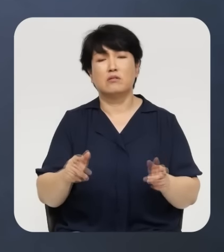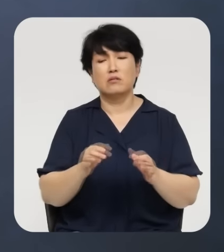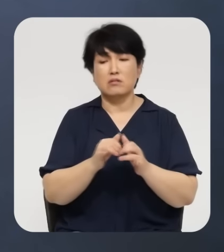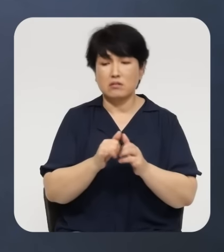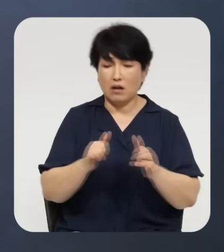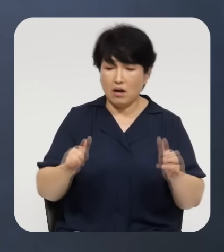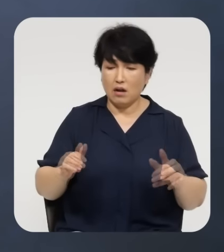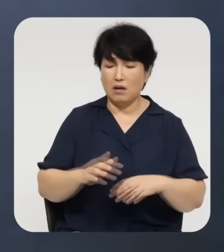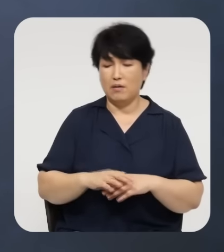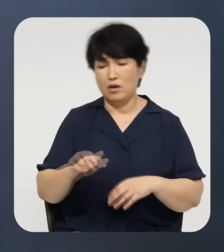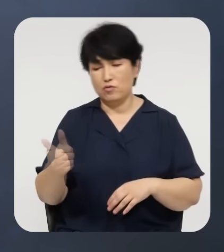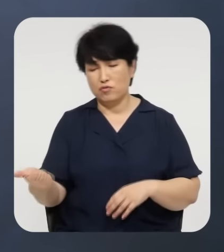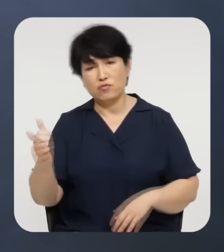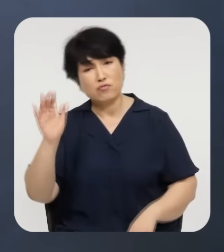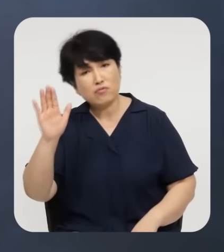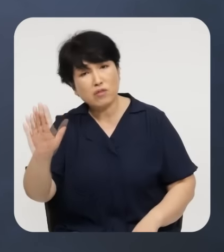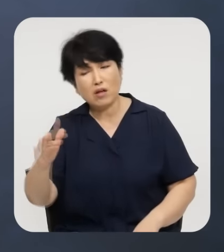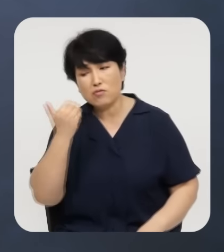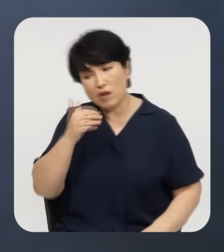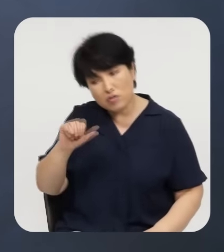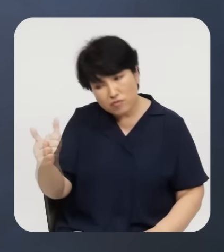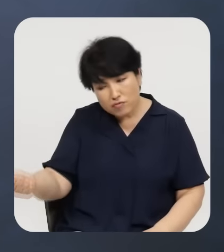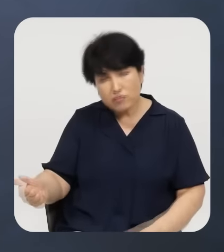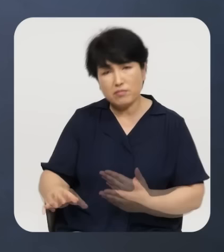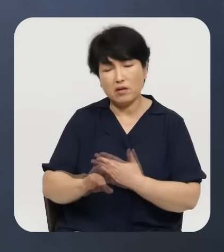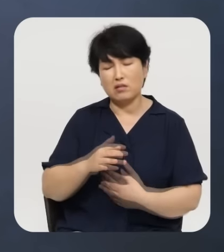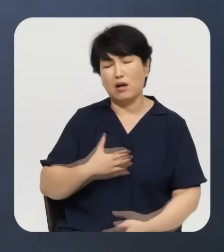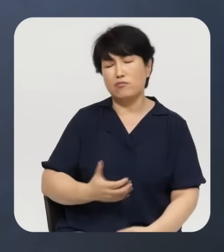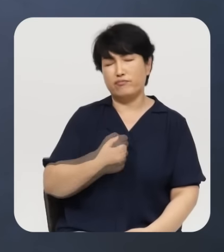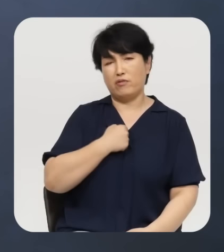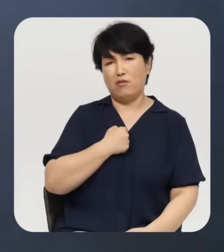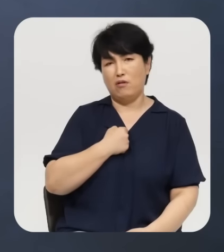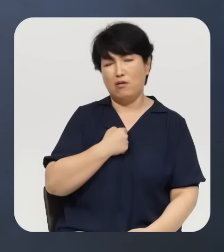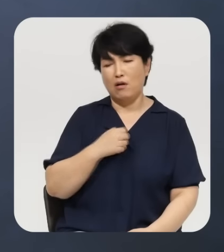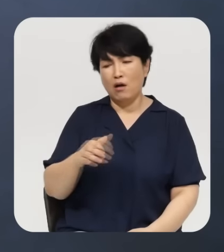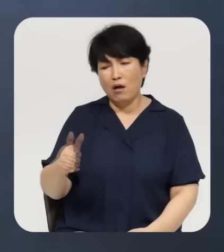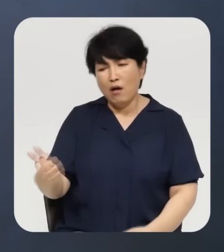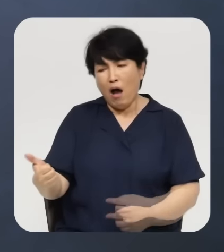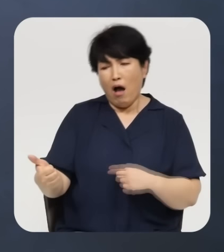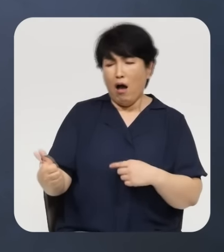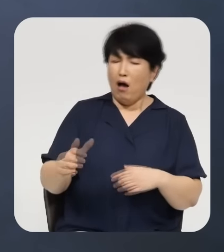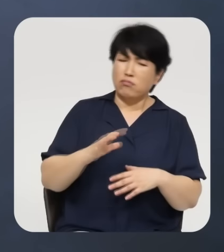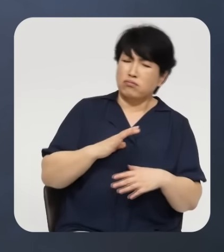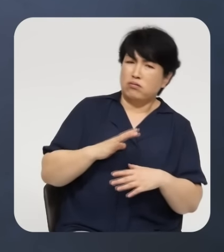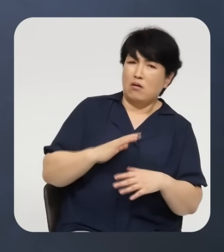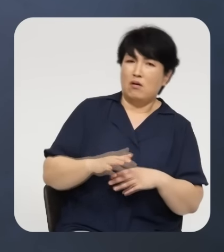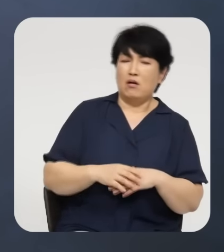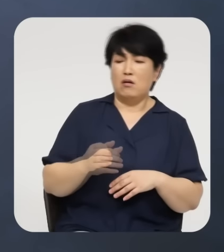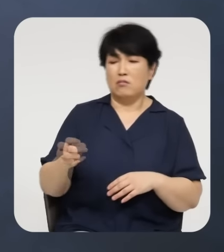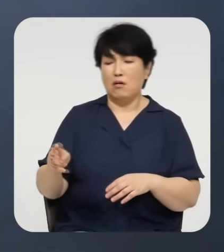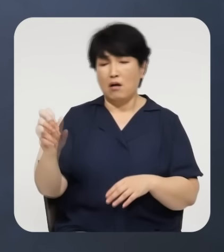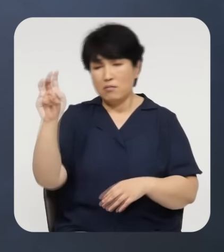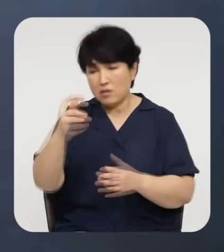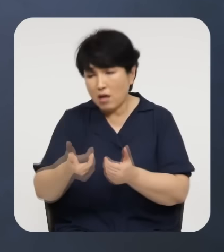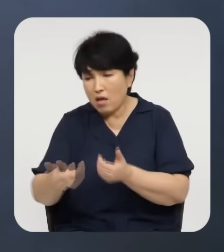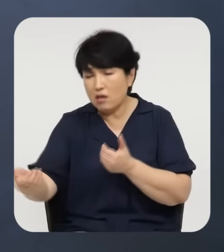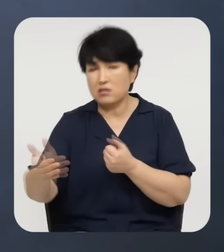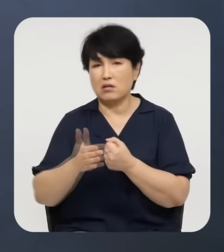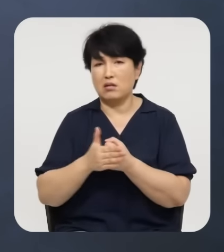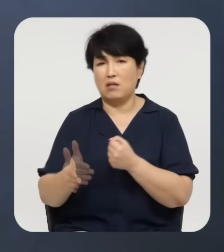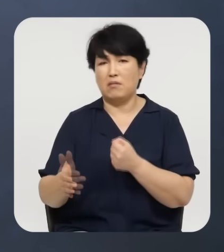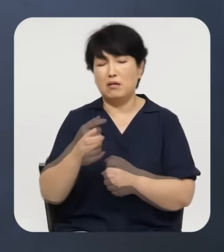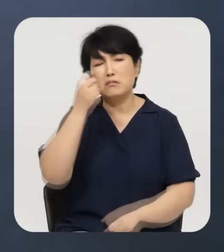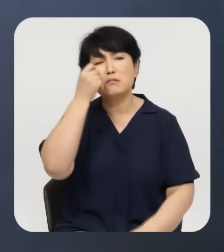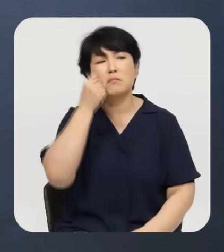다 사람들은 사람이 죽고 난 뒤에 너무 이 충격 때문에 죽음에 대한 두려움 또는 헤어짐의 슬픔